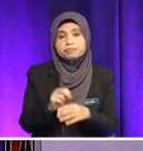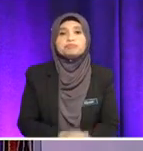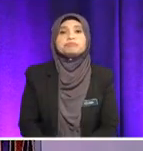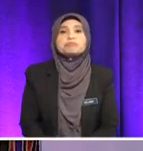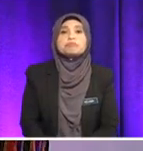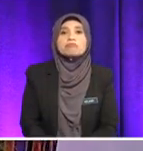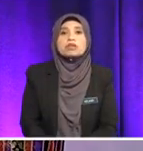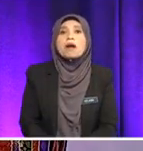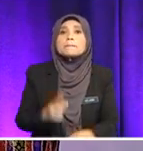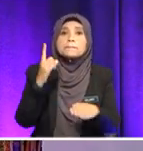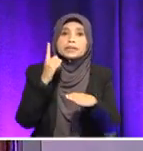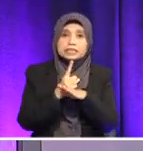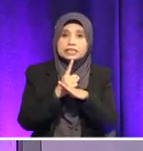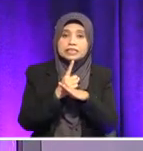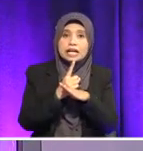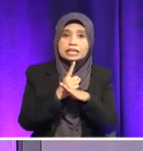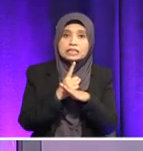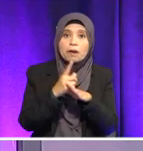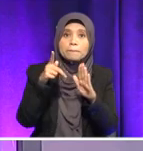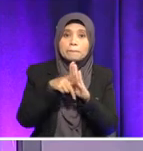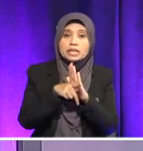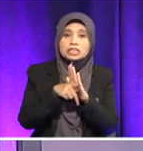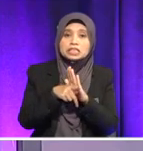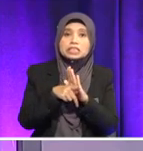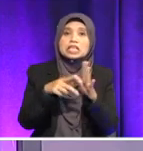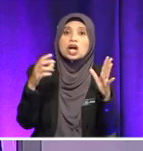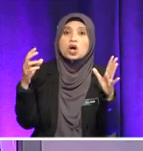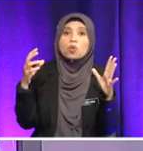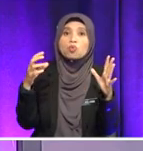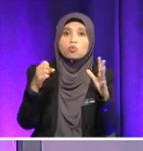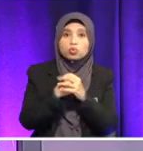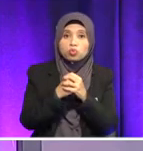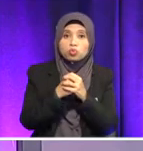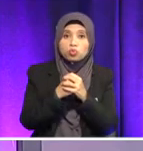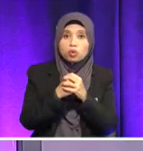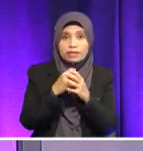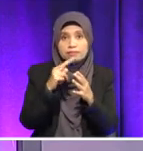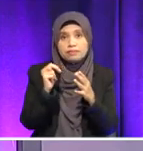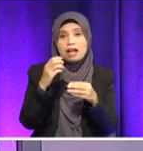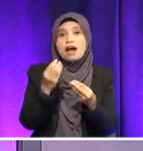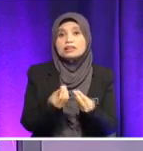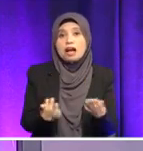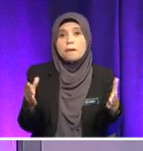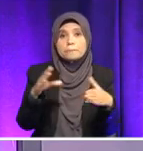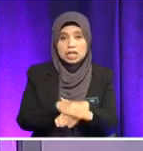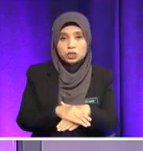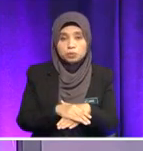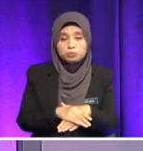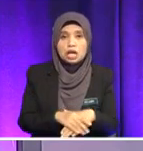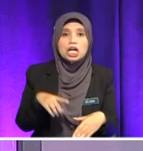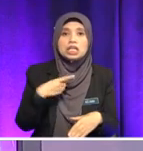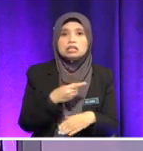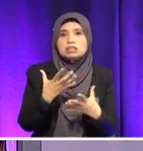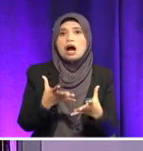perjanjian itu adalah Dokumen perjanjiannya itu sebab kita belajar tentang